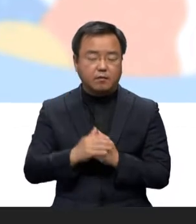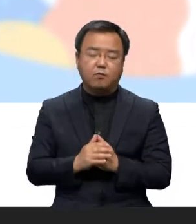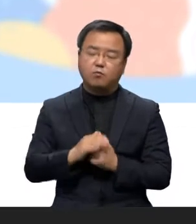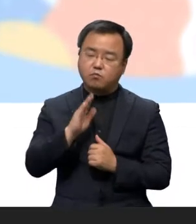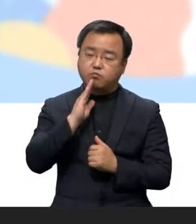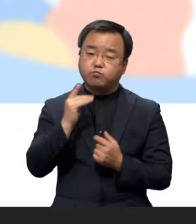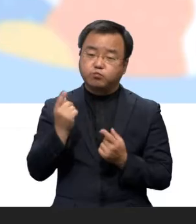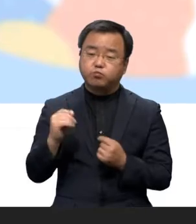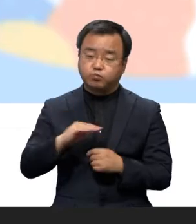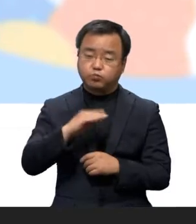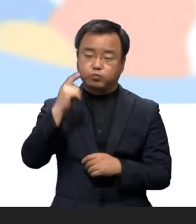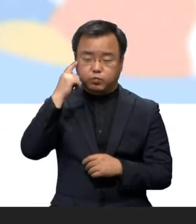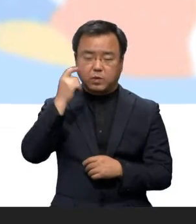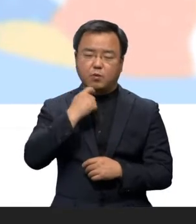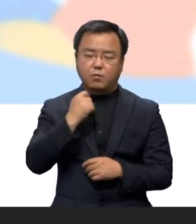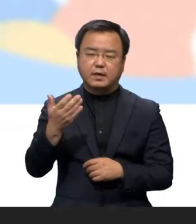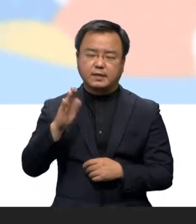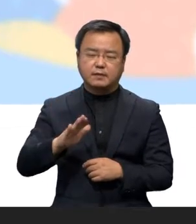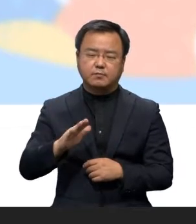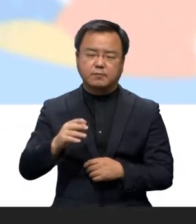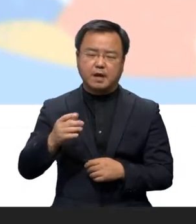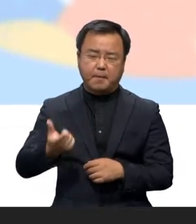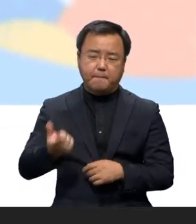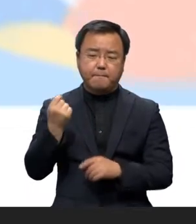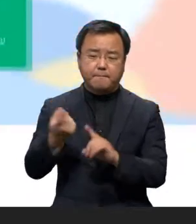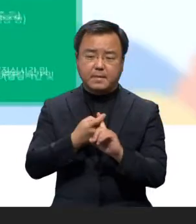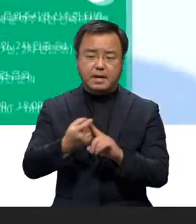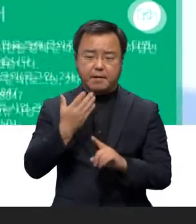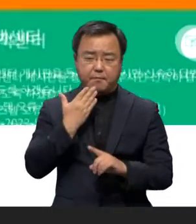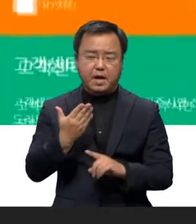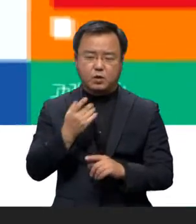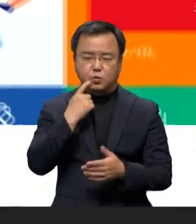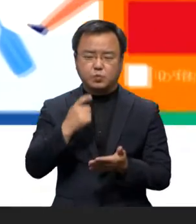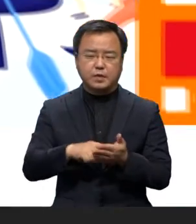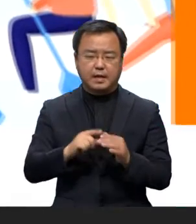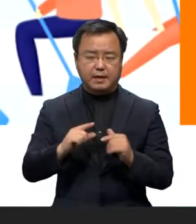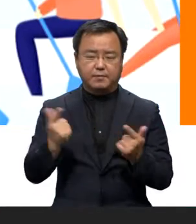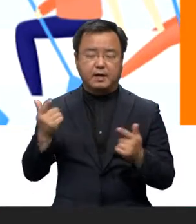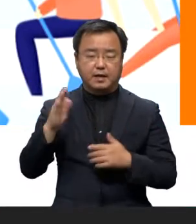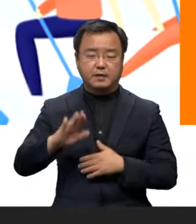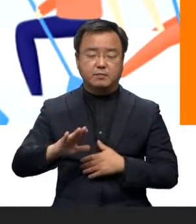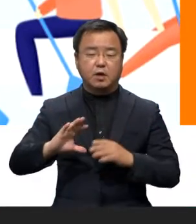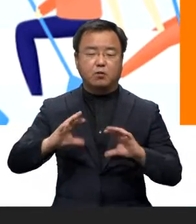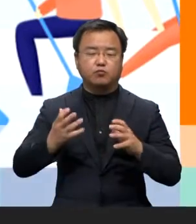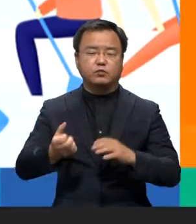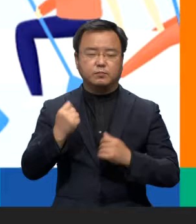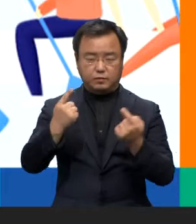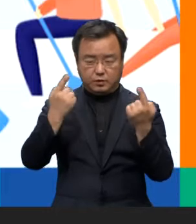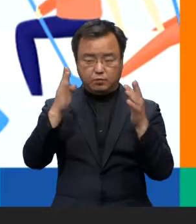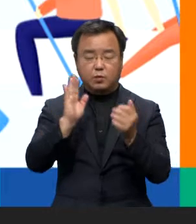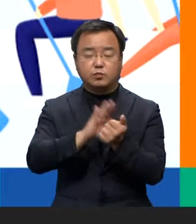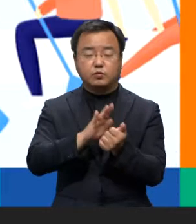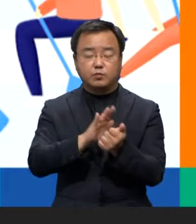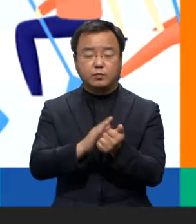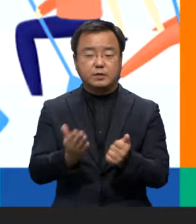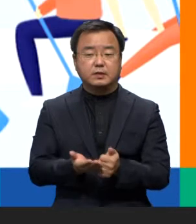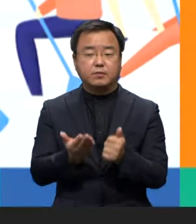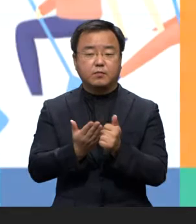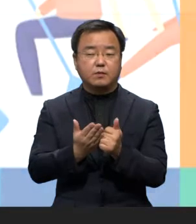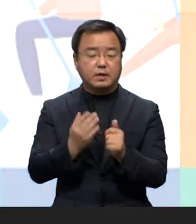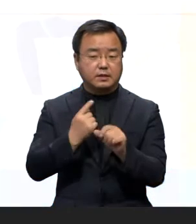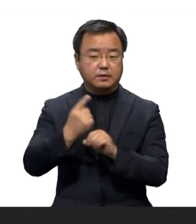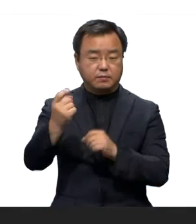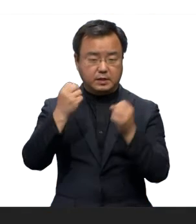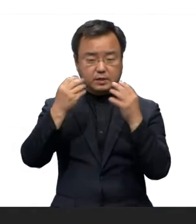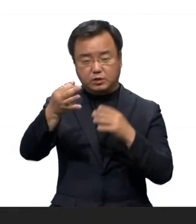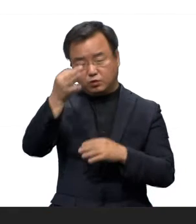연합대학 체제로 간다는 것은 어렵다고 생각합니다. 다만 최근에 추진되는 국립대 육성 사업이나 또 내년에 추진되고자 하는 신기술 혁신